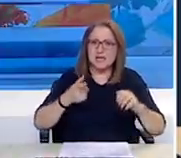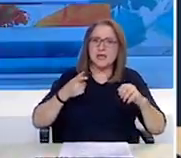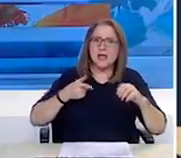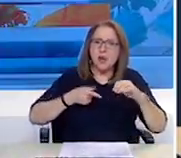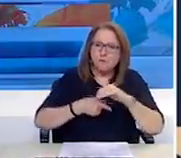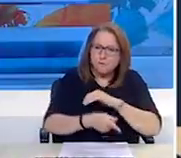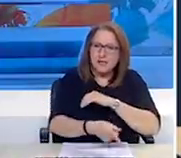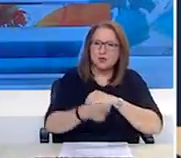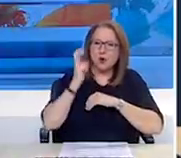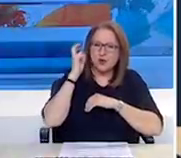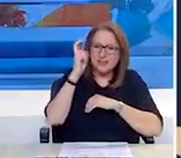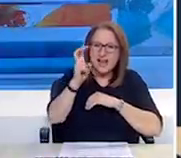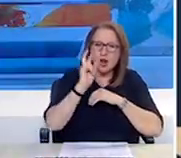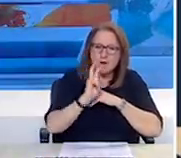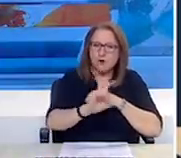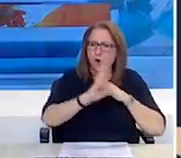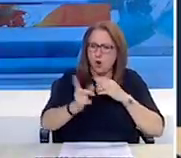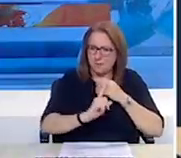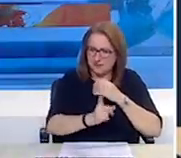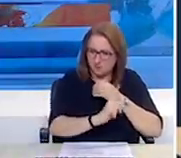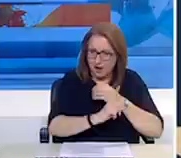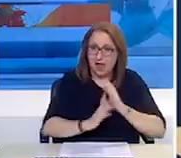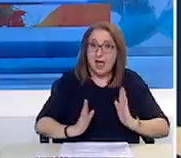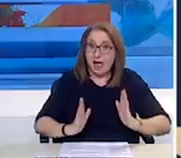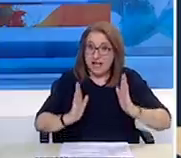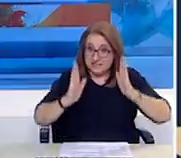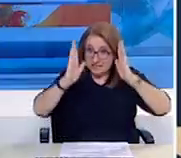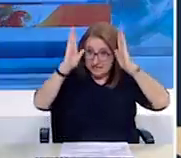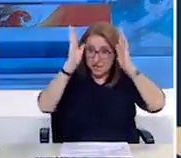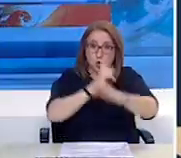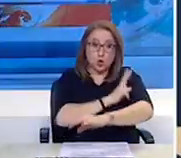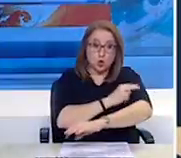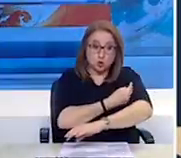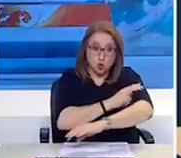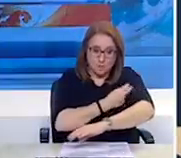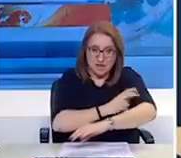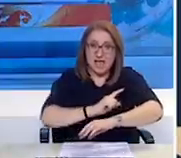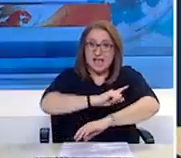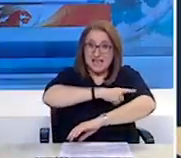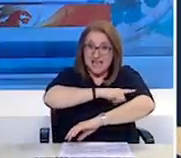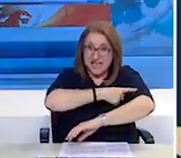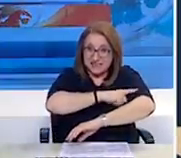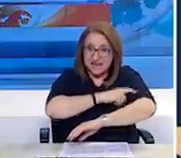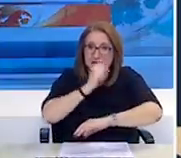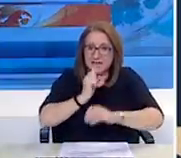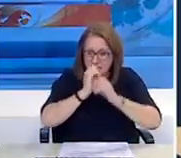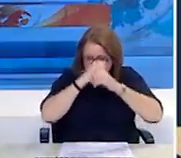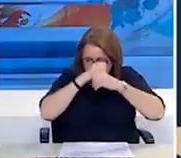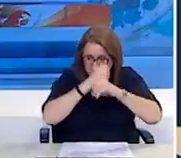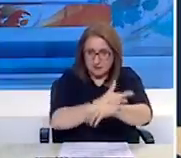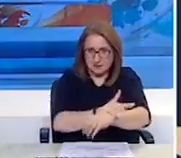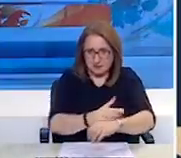ασανσέρ, στα νοσοκομεία, στα ιατρεία και στα διαγνωστικά κέντρα. Η μάσκα είναι υποχρεωτική για